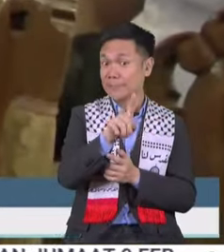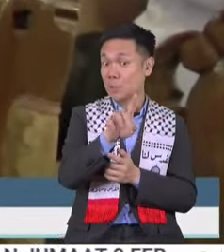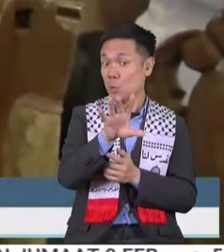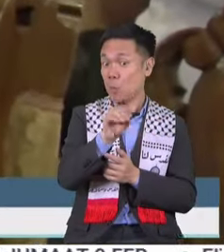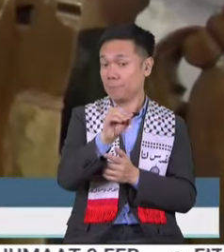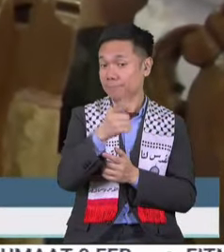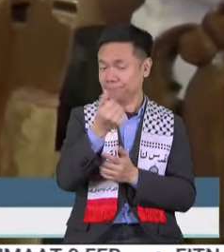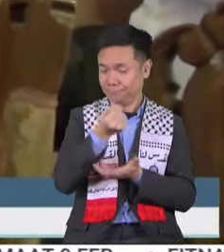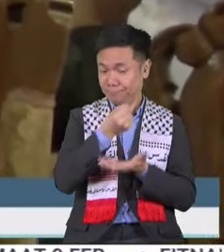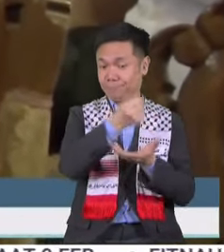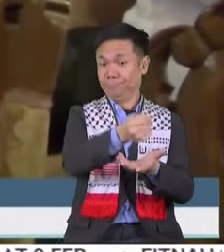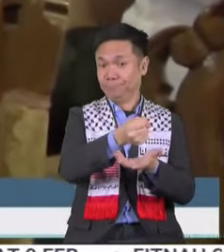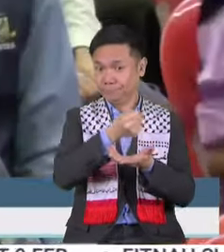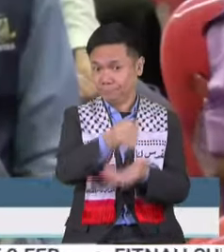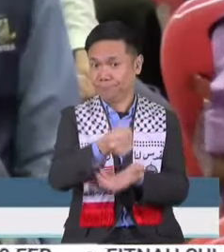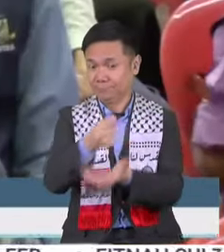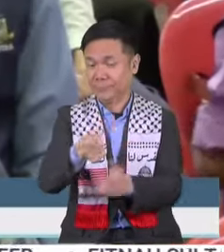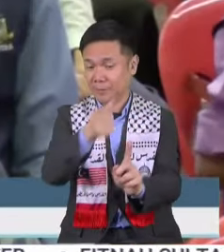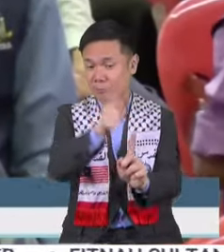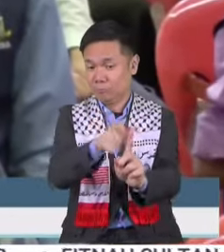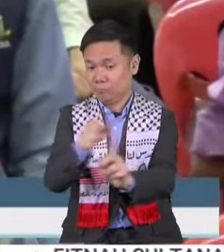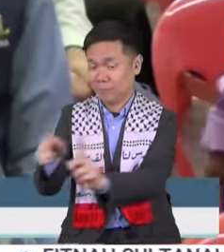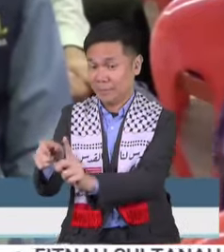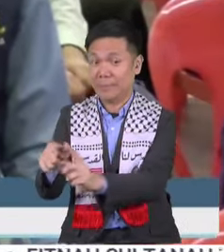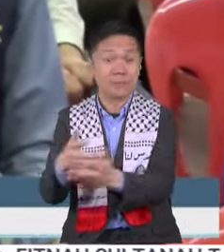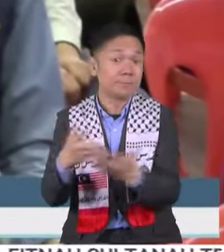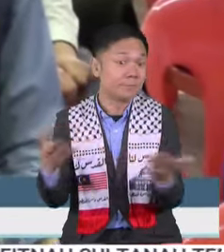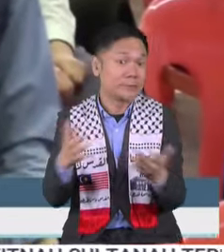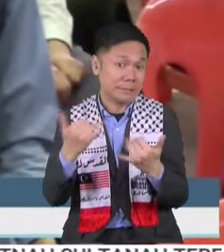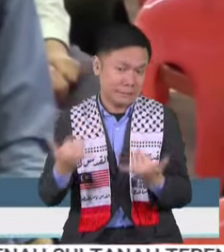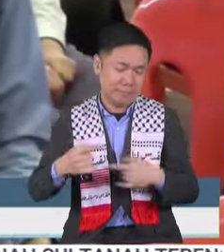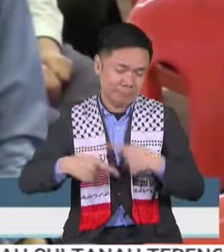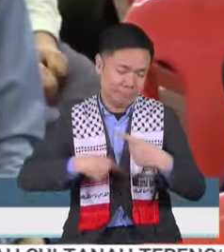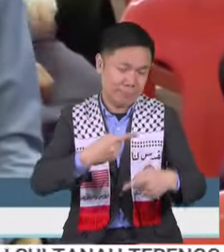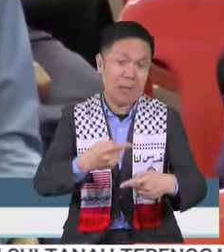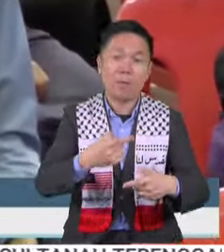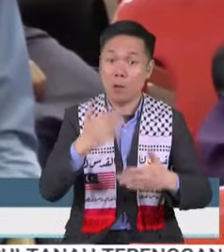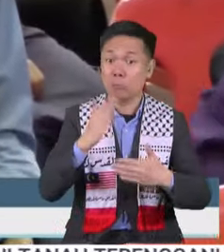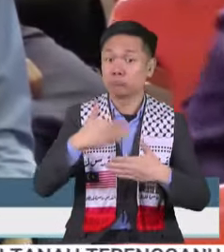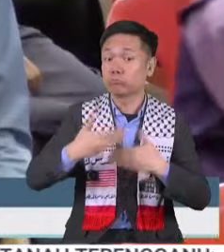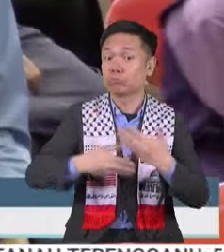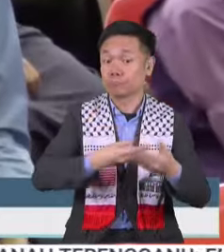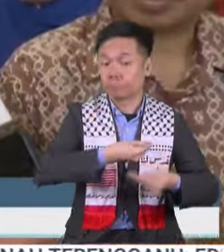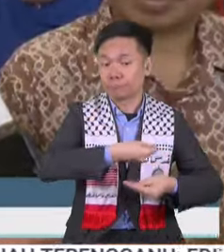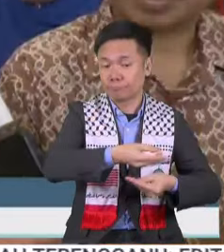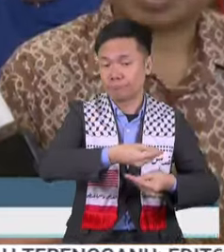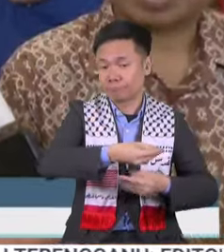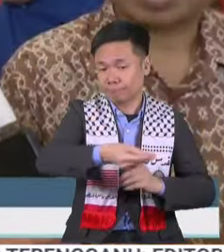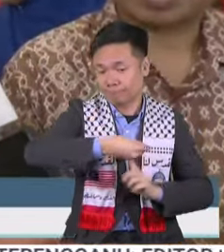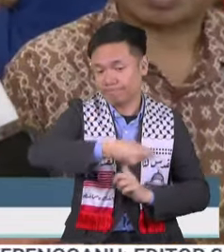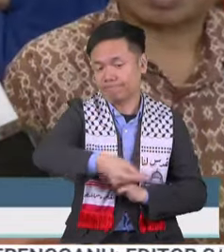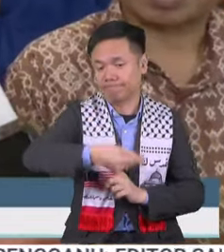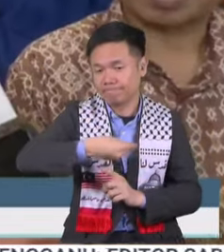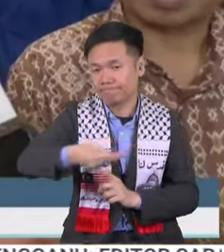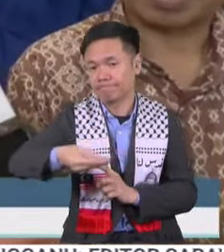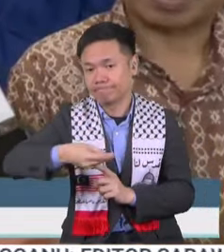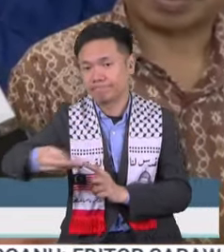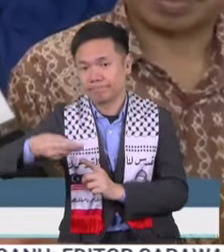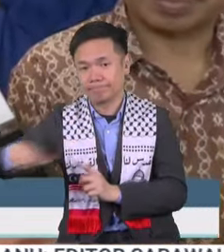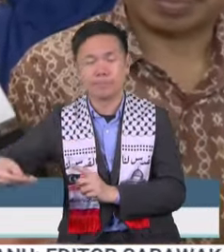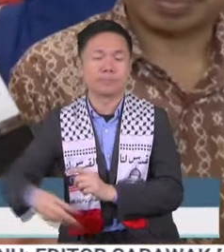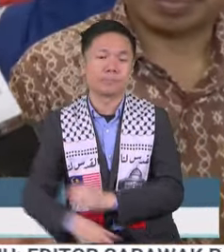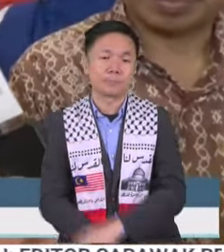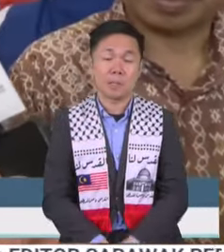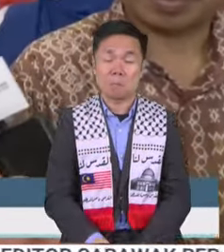sekali bayar bagi setiap murid itu sebahagiannya sedang dalam proses agihan. Saya yakin